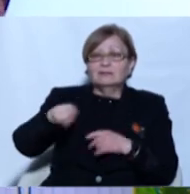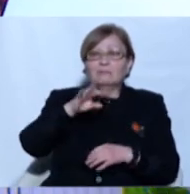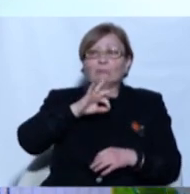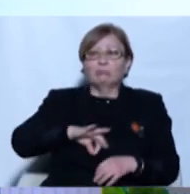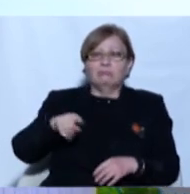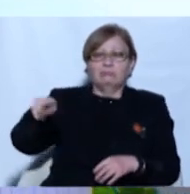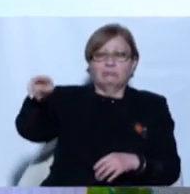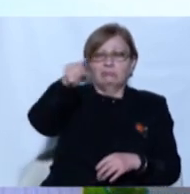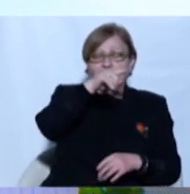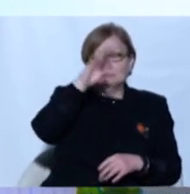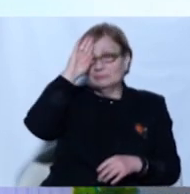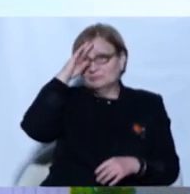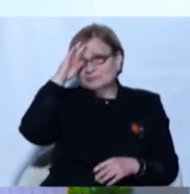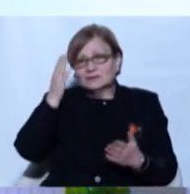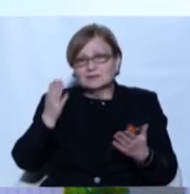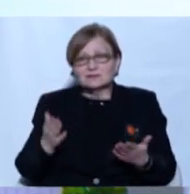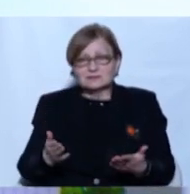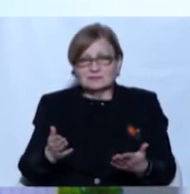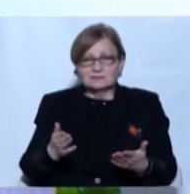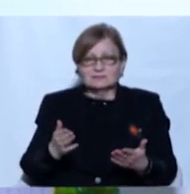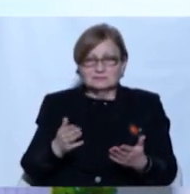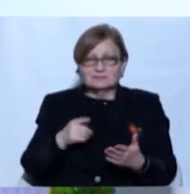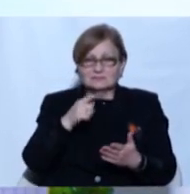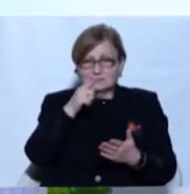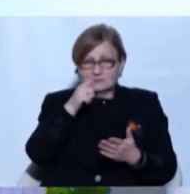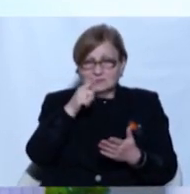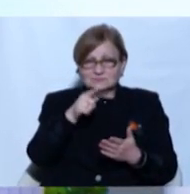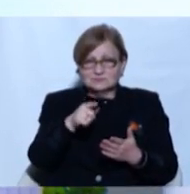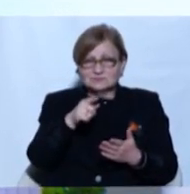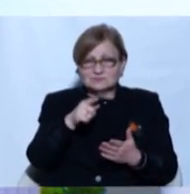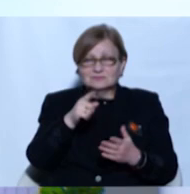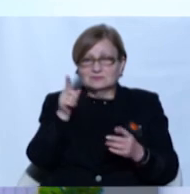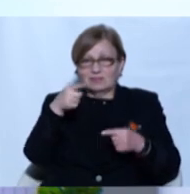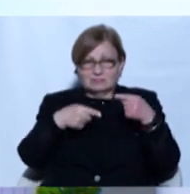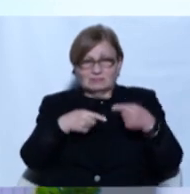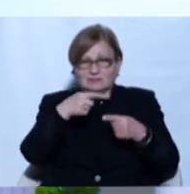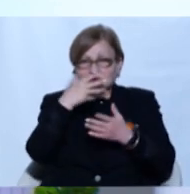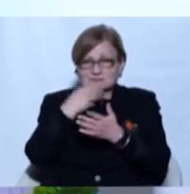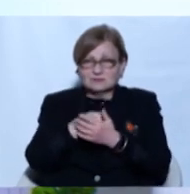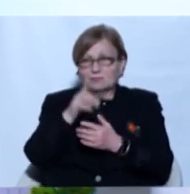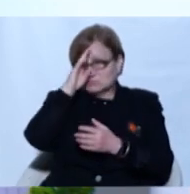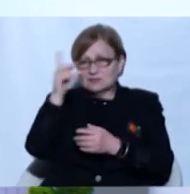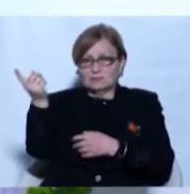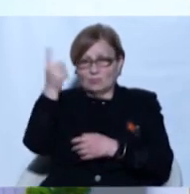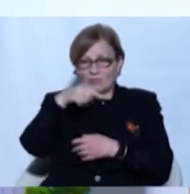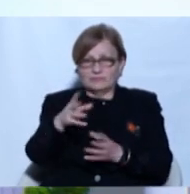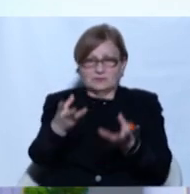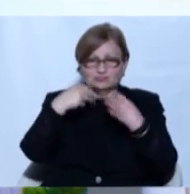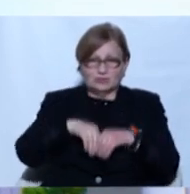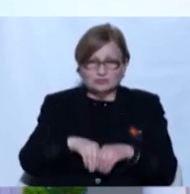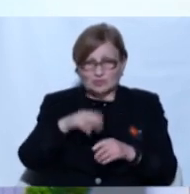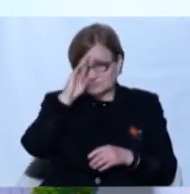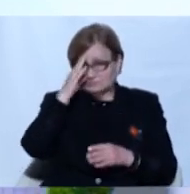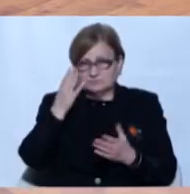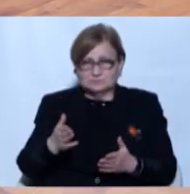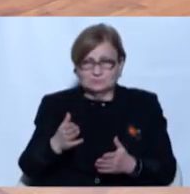აქ ესე ვთქვათ მოძმე მამალ სანამ შენ ეკინკლევებოდი მოვიდა ორივეს და პირი გადა. ამიტომაც ამბობ რომ მე